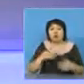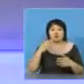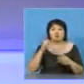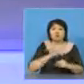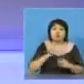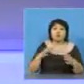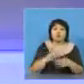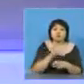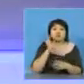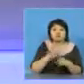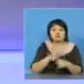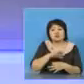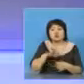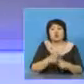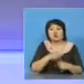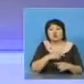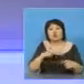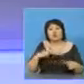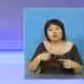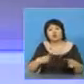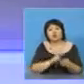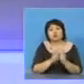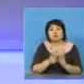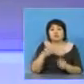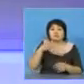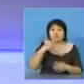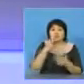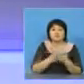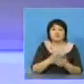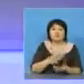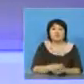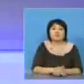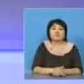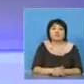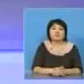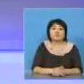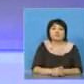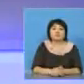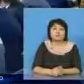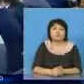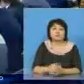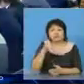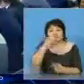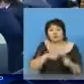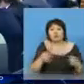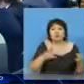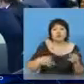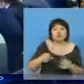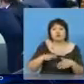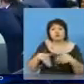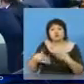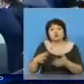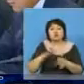жұмыс азаяды. Осы және өзге де өзгерістер туралы келесі бейнематериалда толығырақ. Жыл бойы талқыланып, ұсыныстар